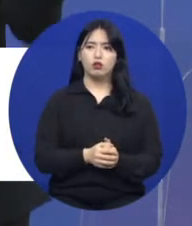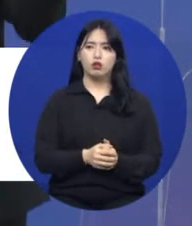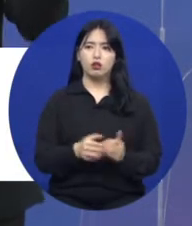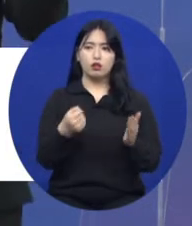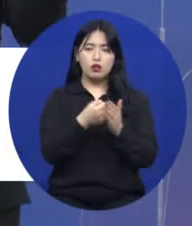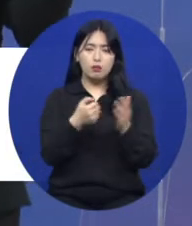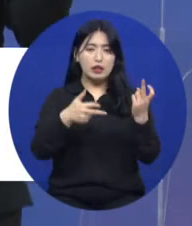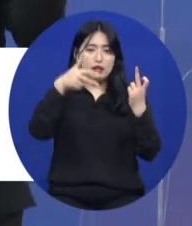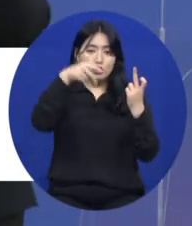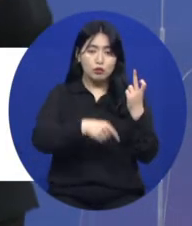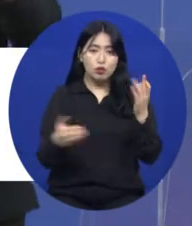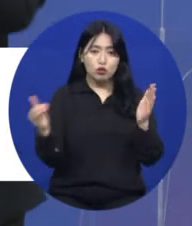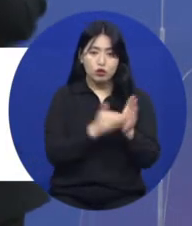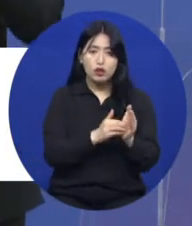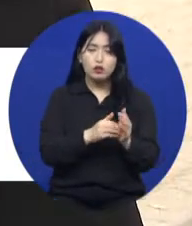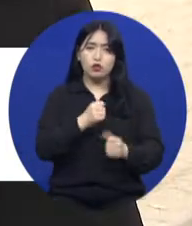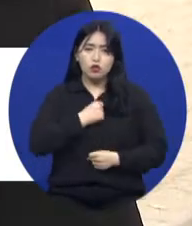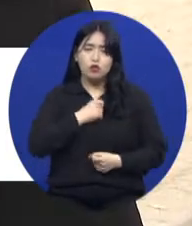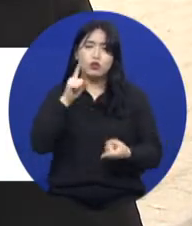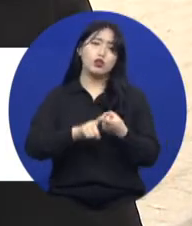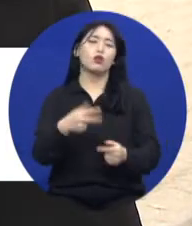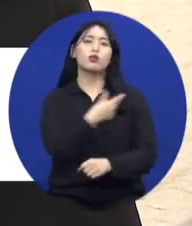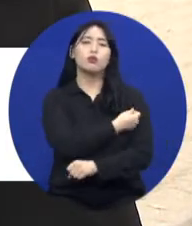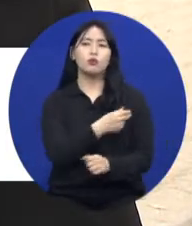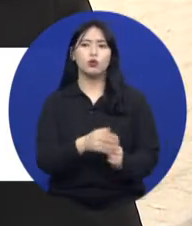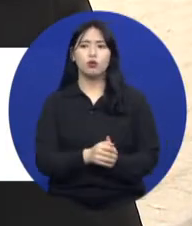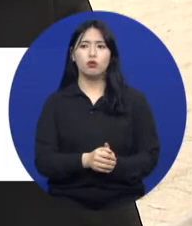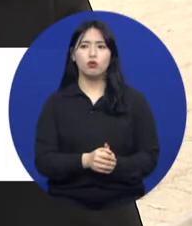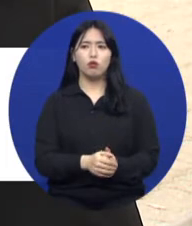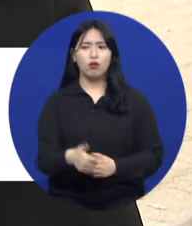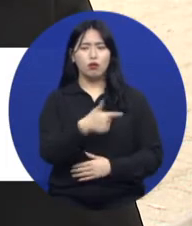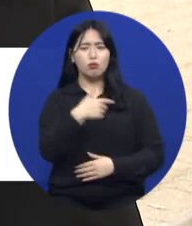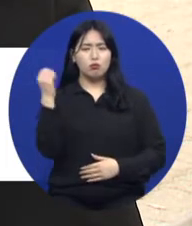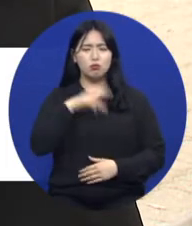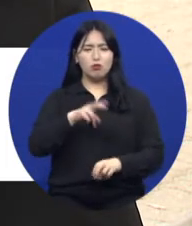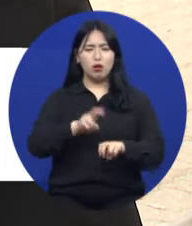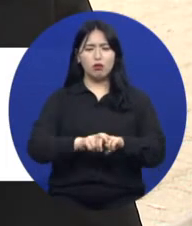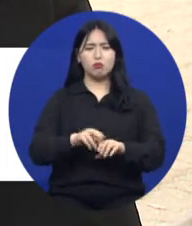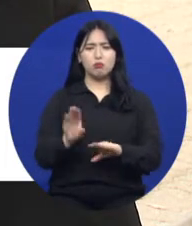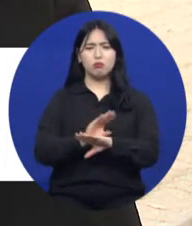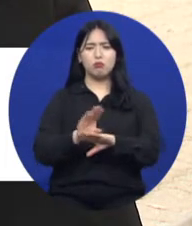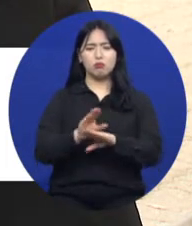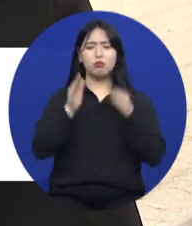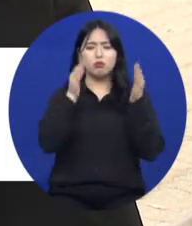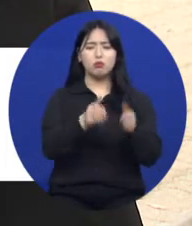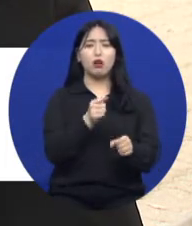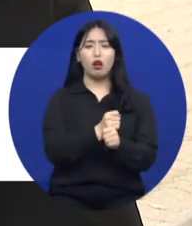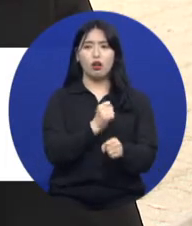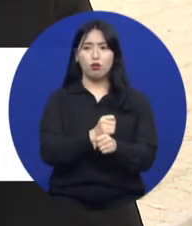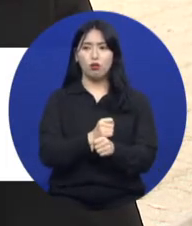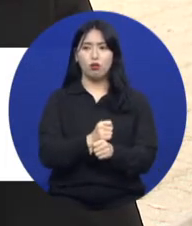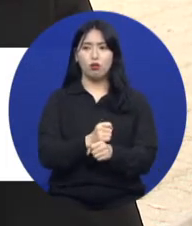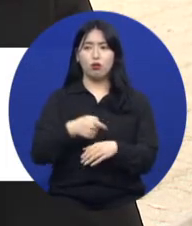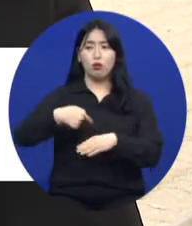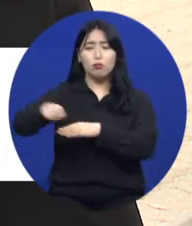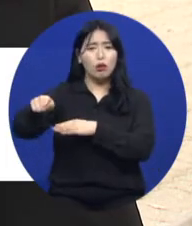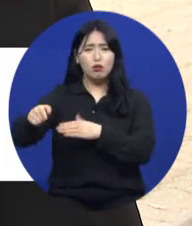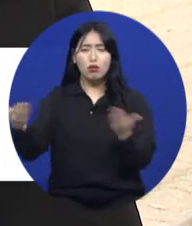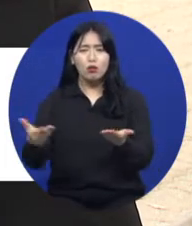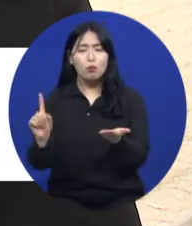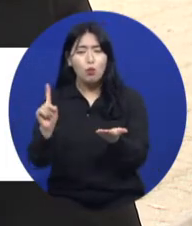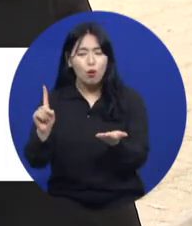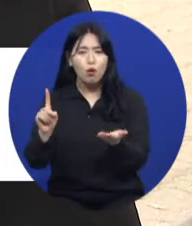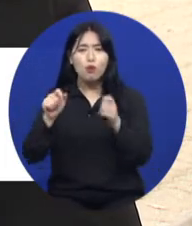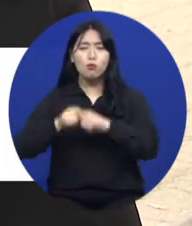계속 준수하면서 접종할 계획으로 있습니다. 너무 앉아서 컴퓨터만 하고 밖에를 이렇게 사정을